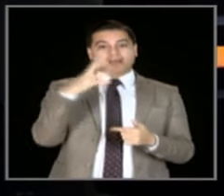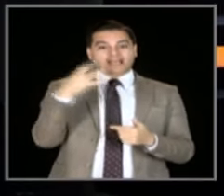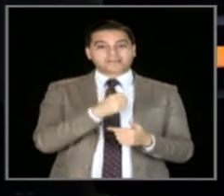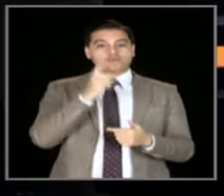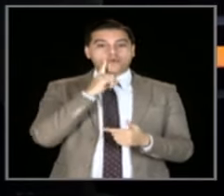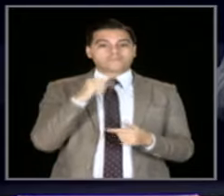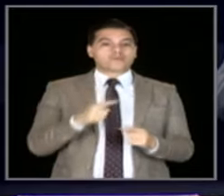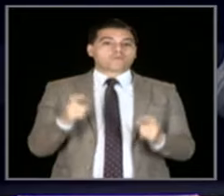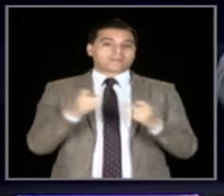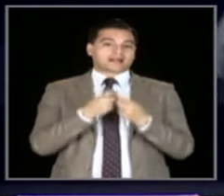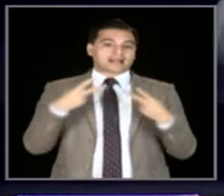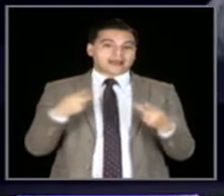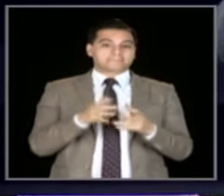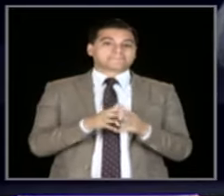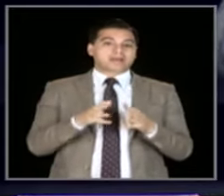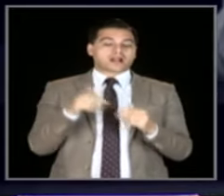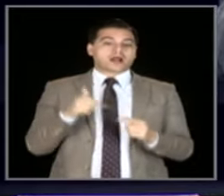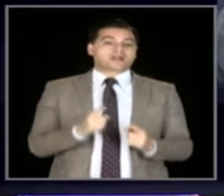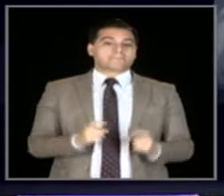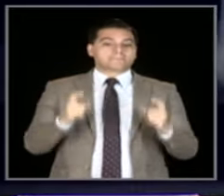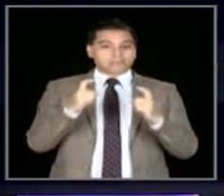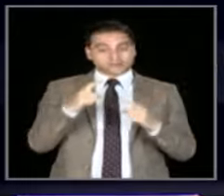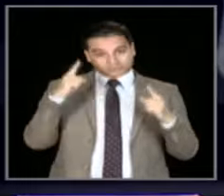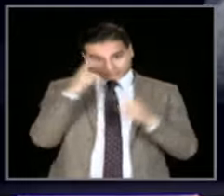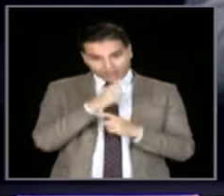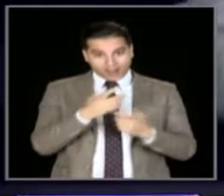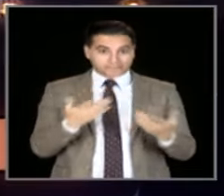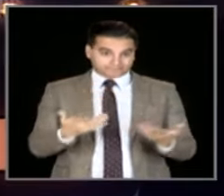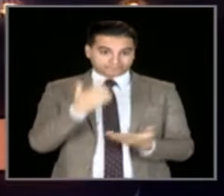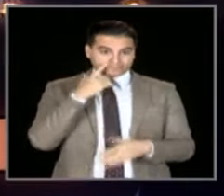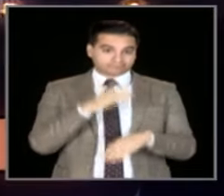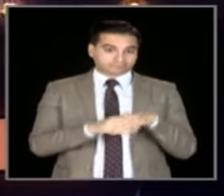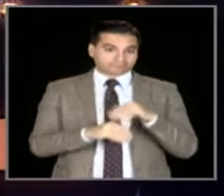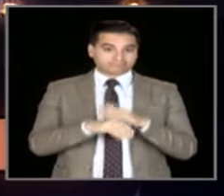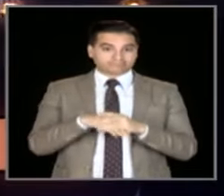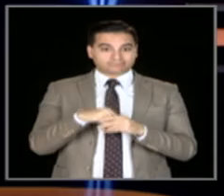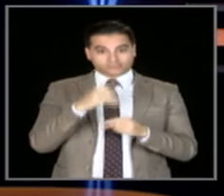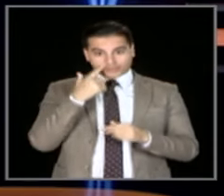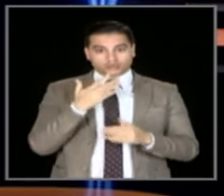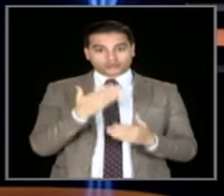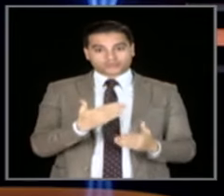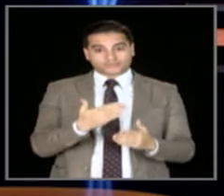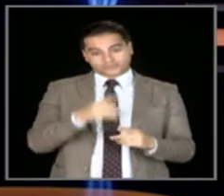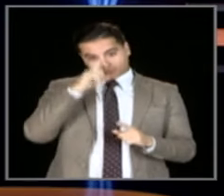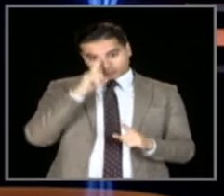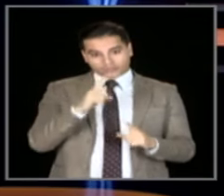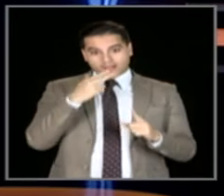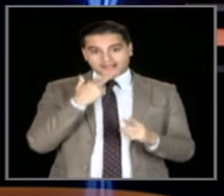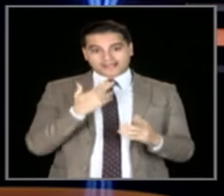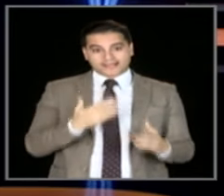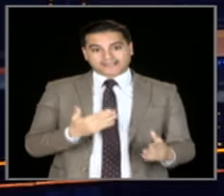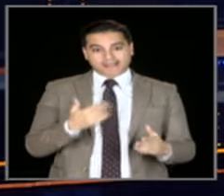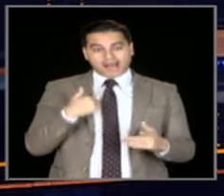في المباراة النهائية، معناها ان ماتش النهاردة بالنسبة لها تحصيل حاصل. معناها اللي هنيجي نشجع الفرقتين احنا. انا متفائلة،